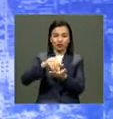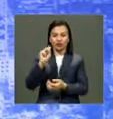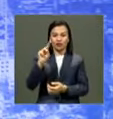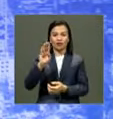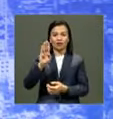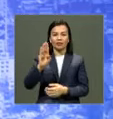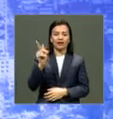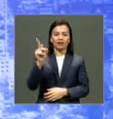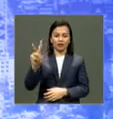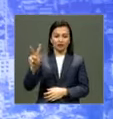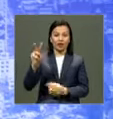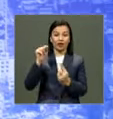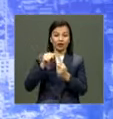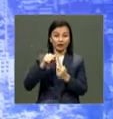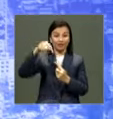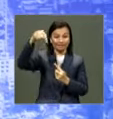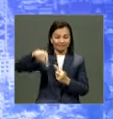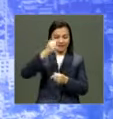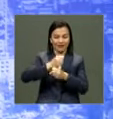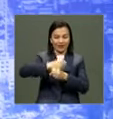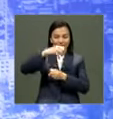ก็สวัสดีค่ะต้อนรับคุณผู้ชมนะคะเข้าสู่การแถลงข่าวจากศูนย์บริหารสถานการณ์โควิช19